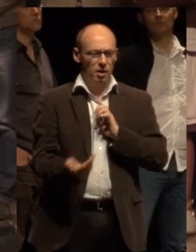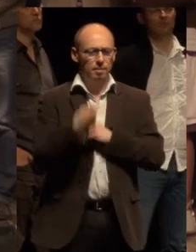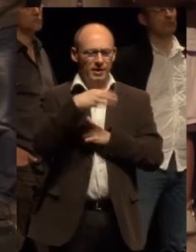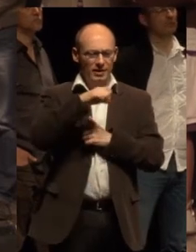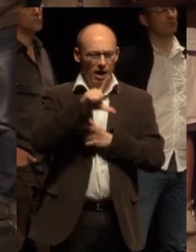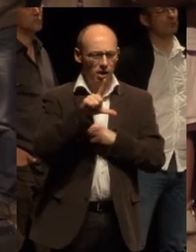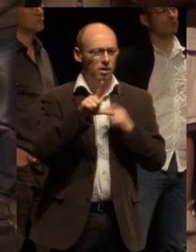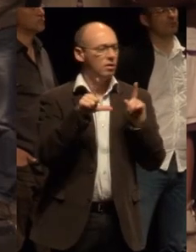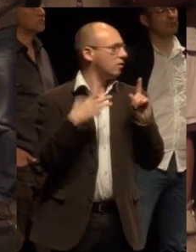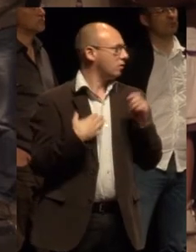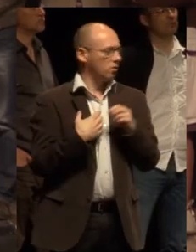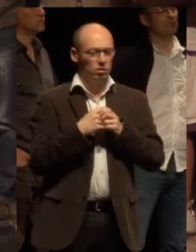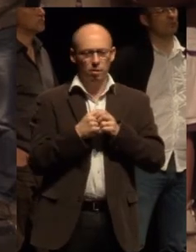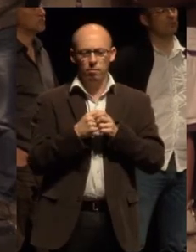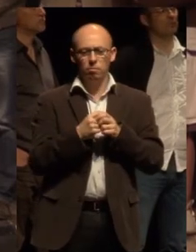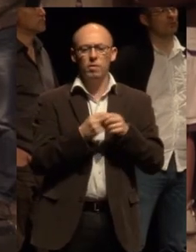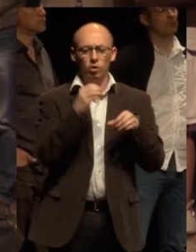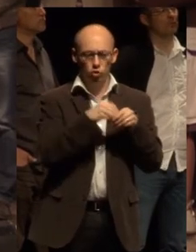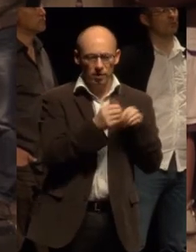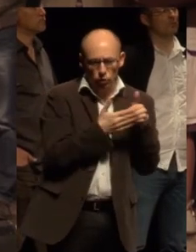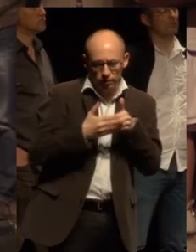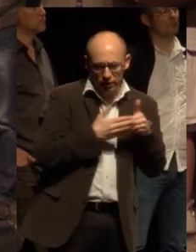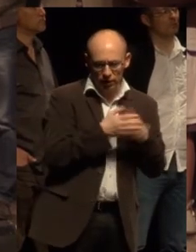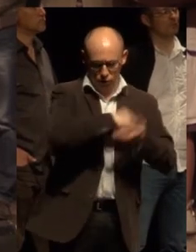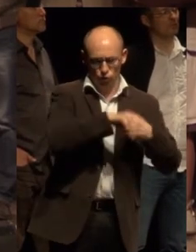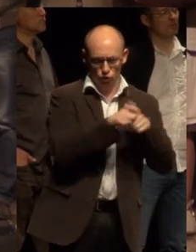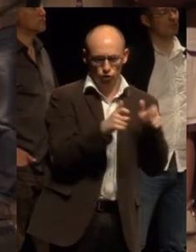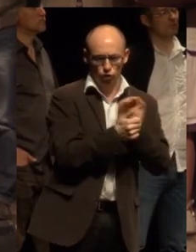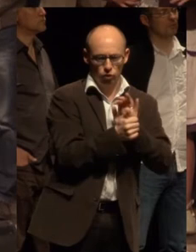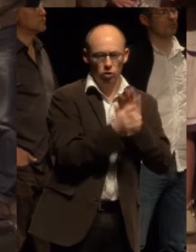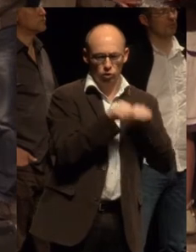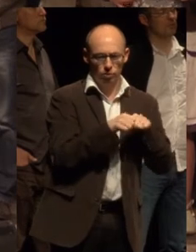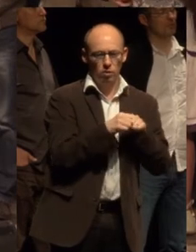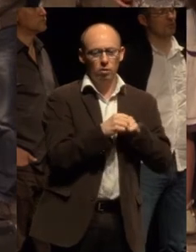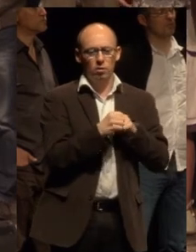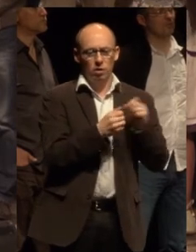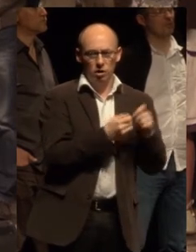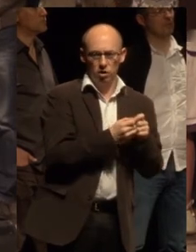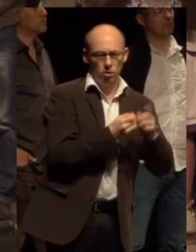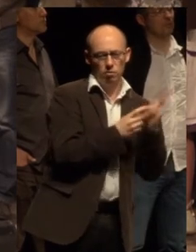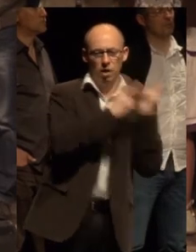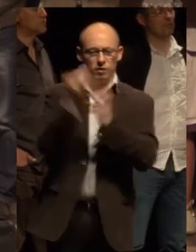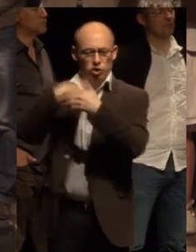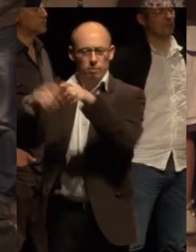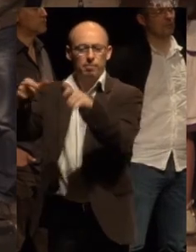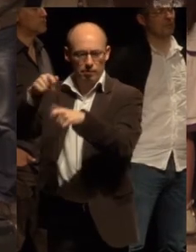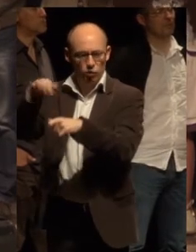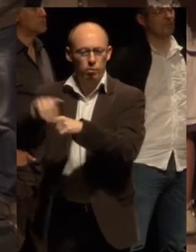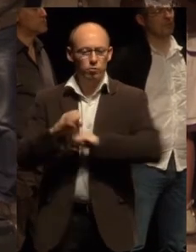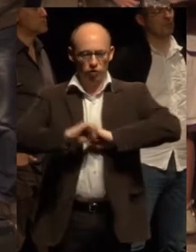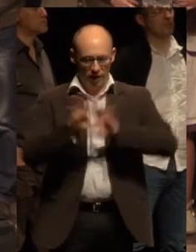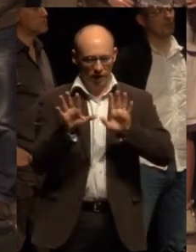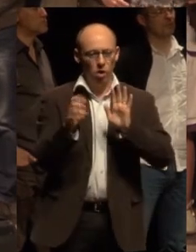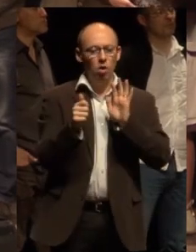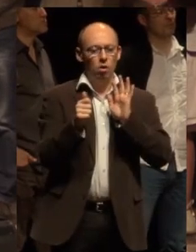Pascal, d'ailleurs, qui sera attaché à l'économie de proximité. Et nous y serons extrêmement investis au sein de la métropole, soit d'avoir des services cohérents